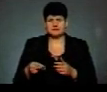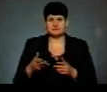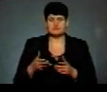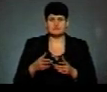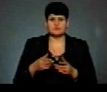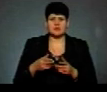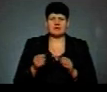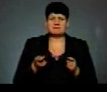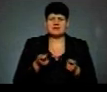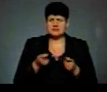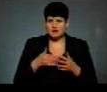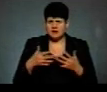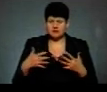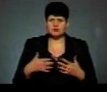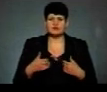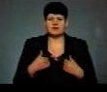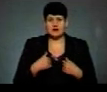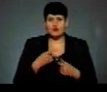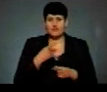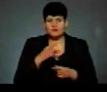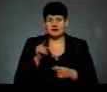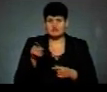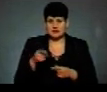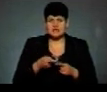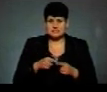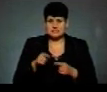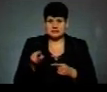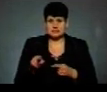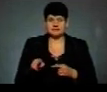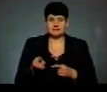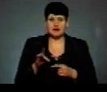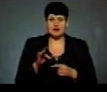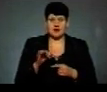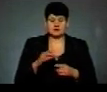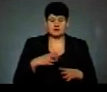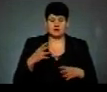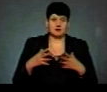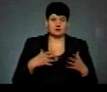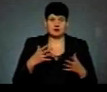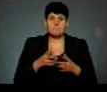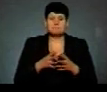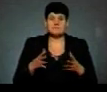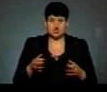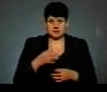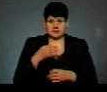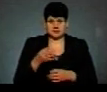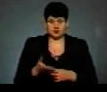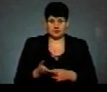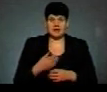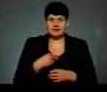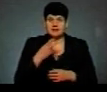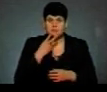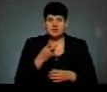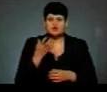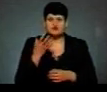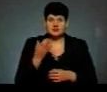підписів адміністраторів. Тому, звісно, я казав її про це. І реакція була емоційна. Я вам більше скажу, що, власне, я не бачив ще